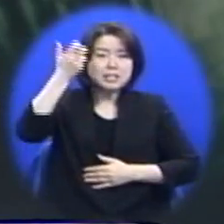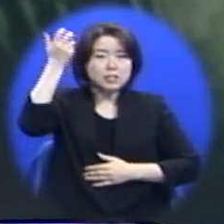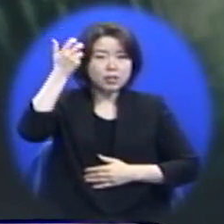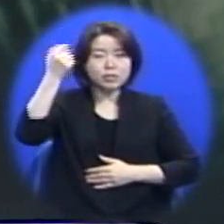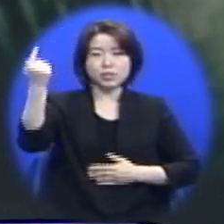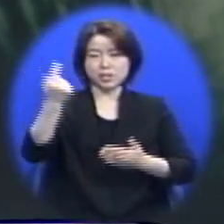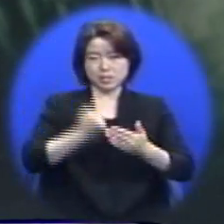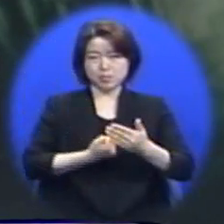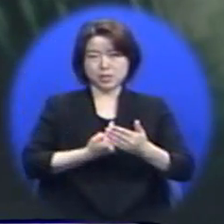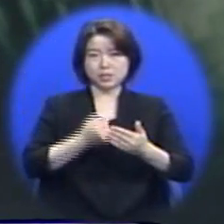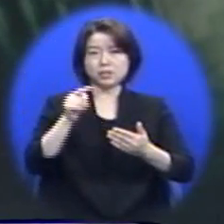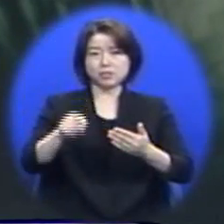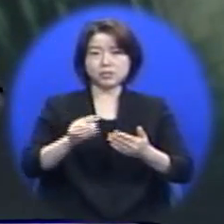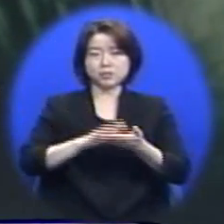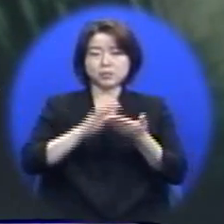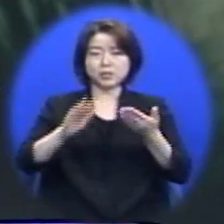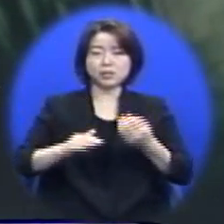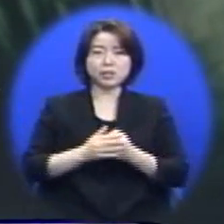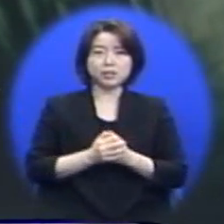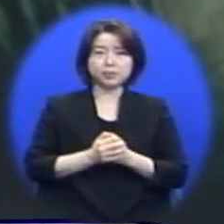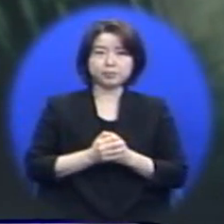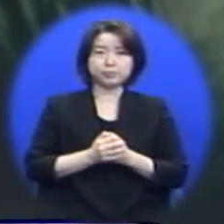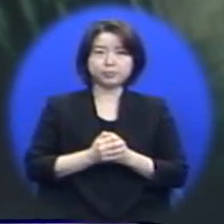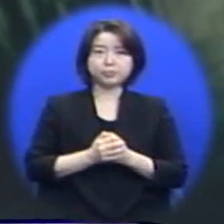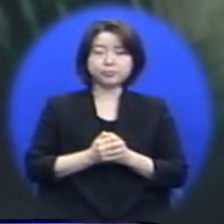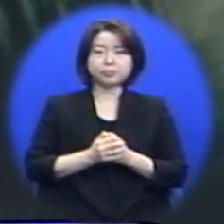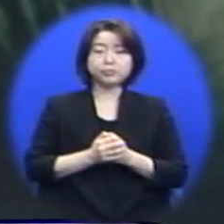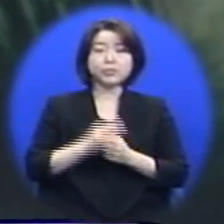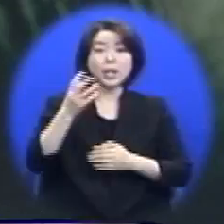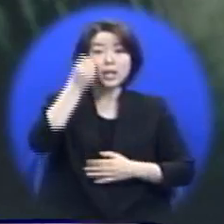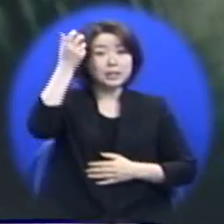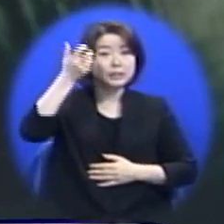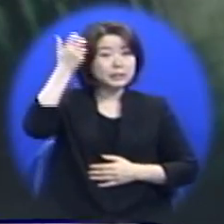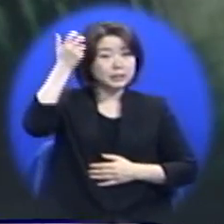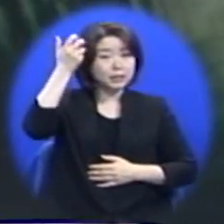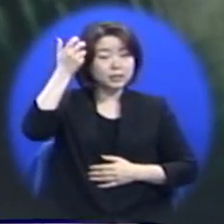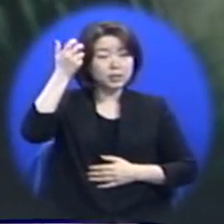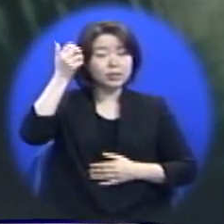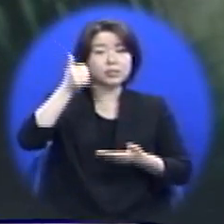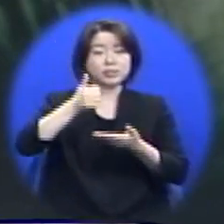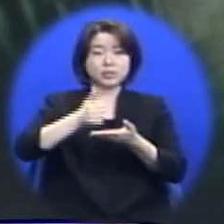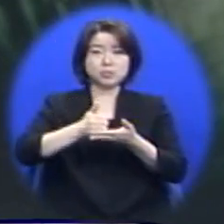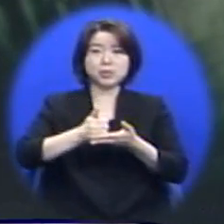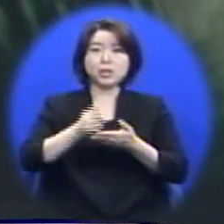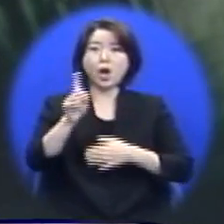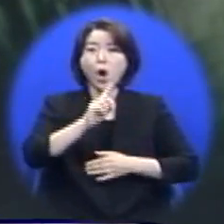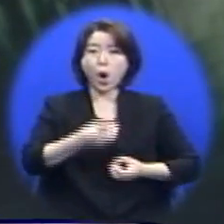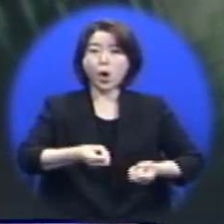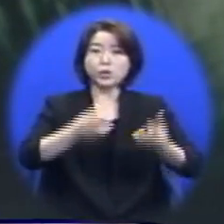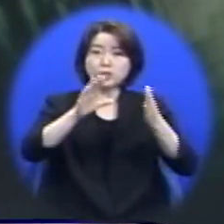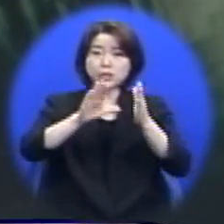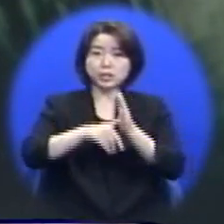거예요. 성령. 여러분, 성령께서 어느 절기에 오셨는지 아십니까?